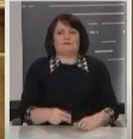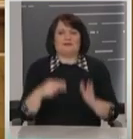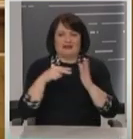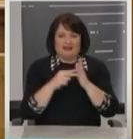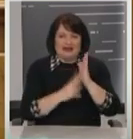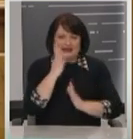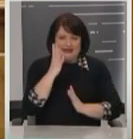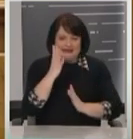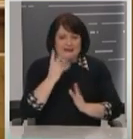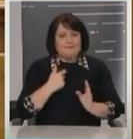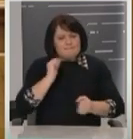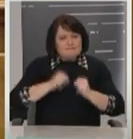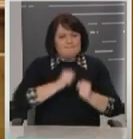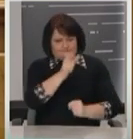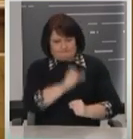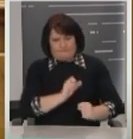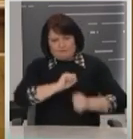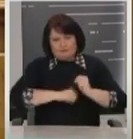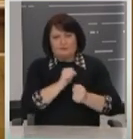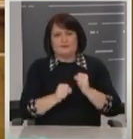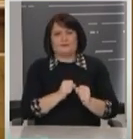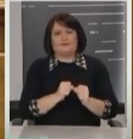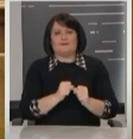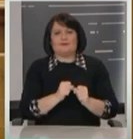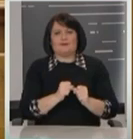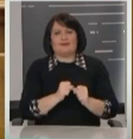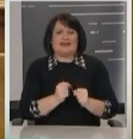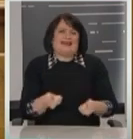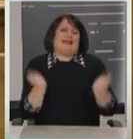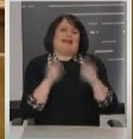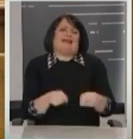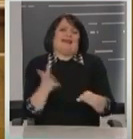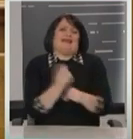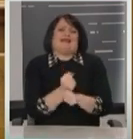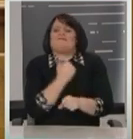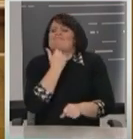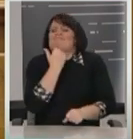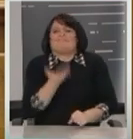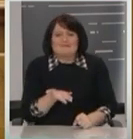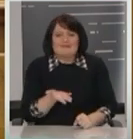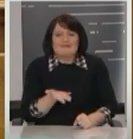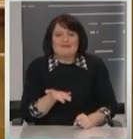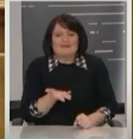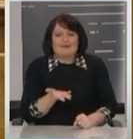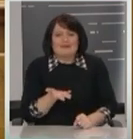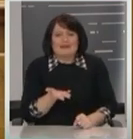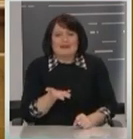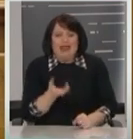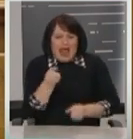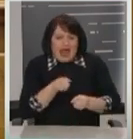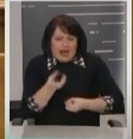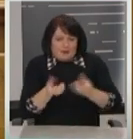14 πασχίζατε να πετύχετε κάτι άπιαστο για τα δημοσιονομικά δεδομένα και τα μακροοικονομικά